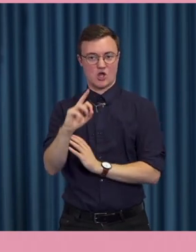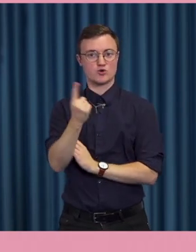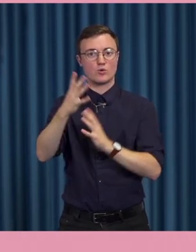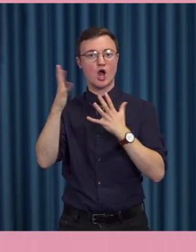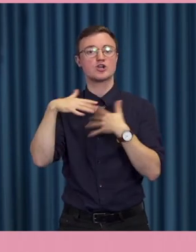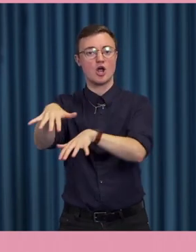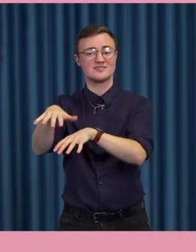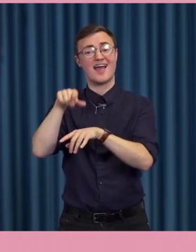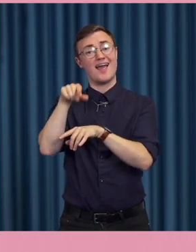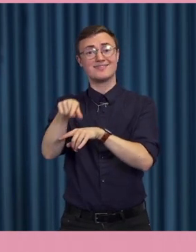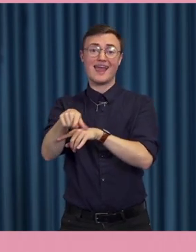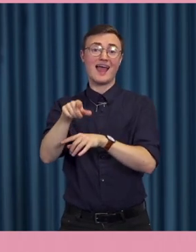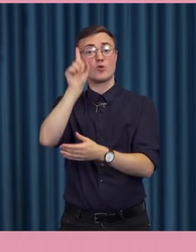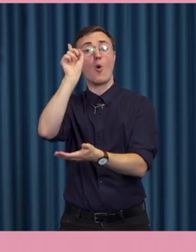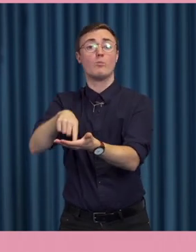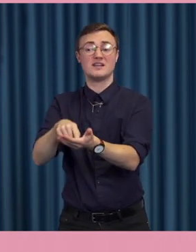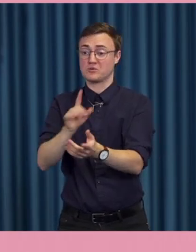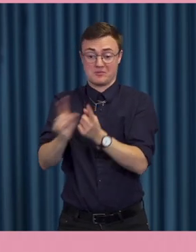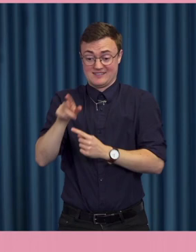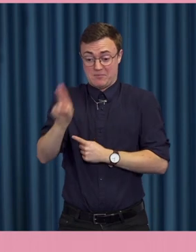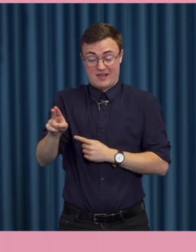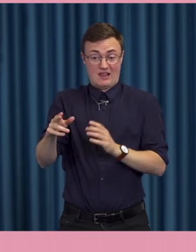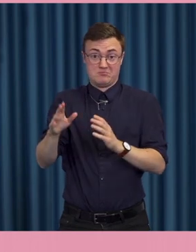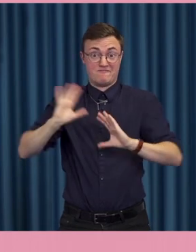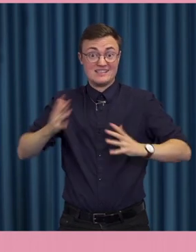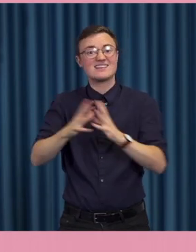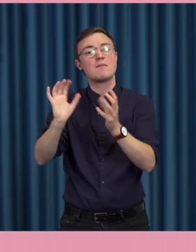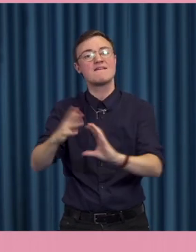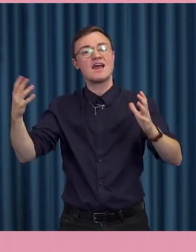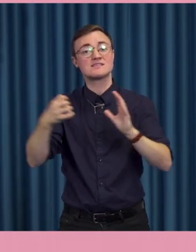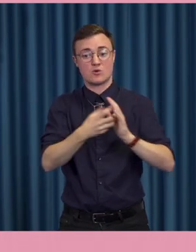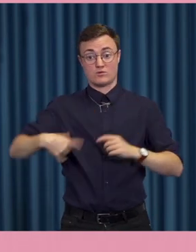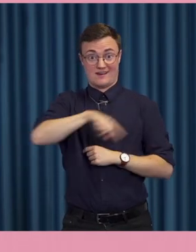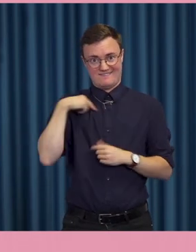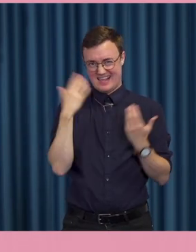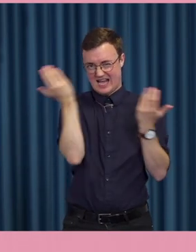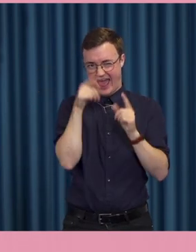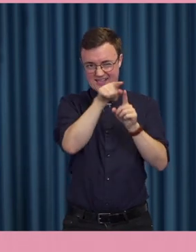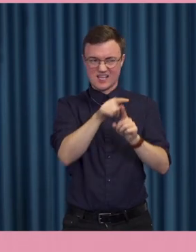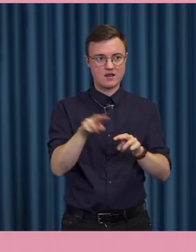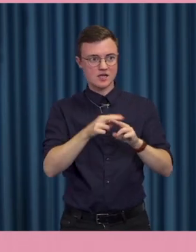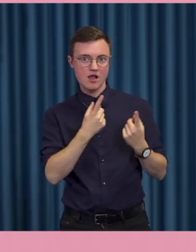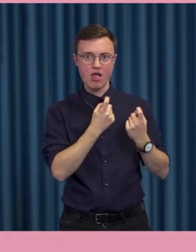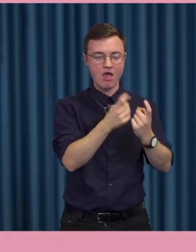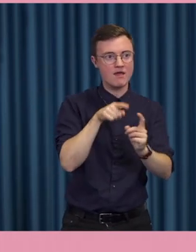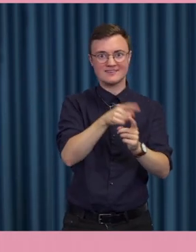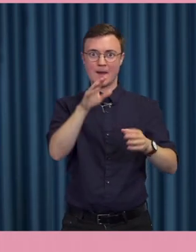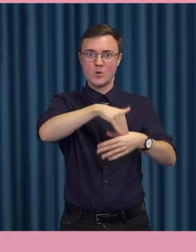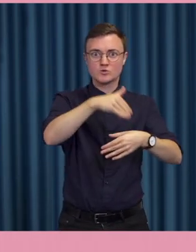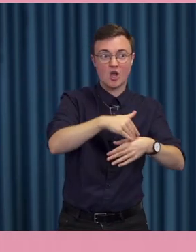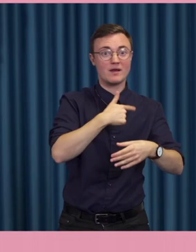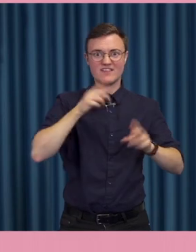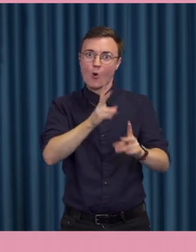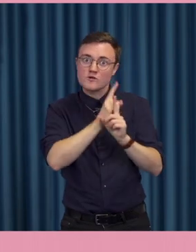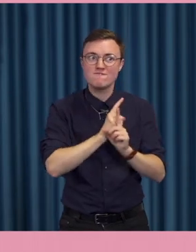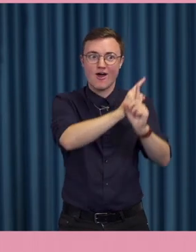En opinion som egentligen kanske inte finns från början. Men den växer. För du och jag som läser det här och attraheras av det här budskapet. Vi väljer också att